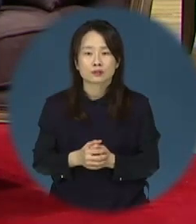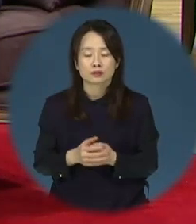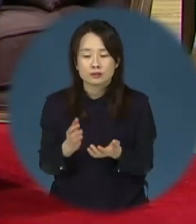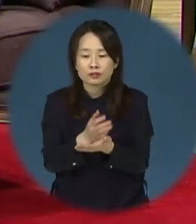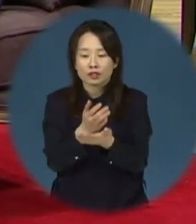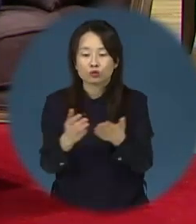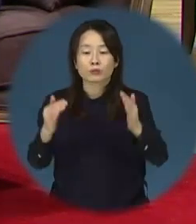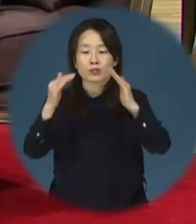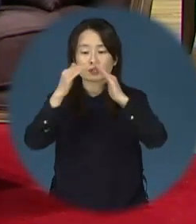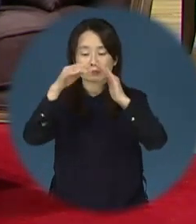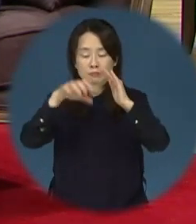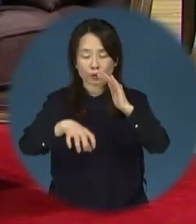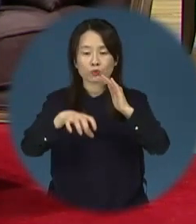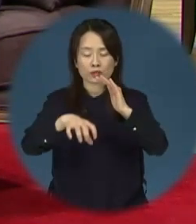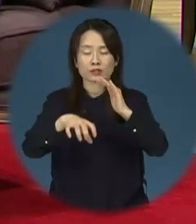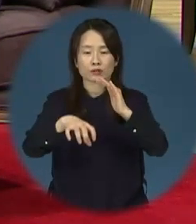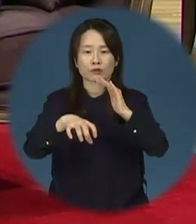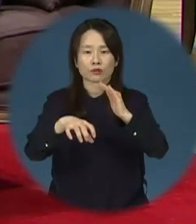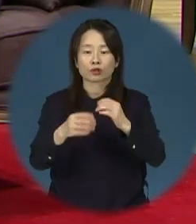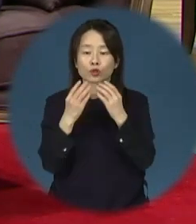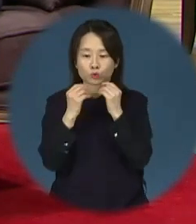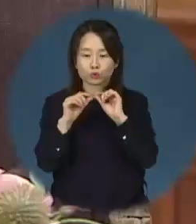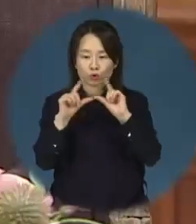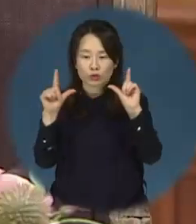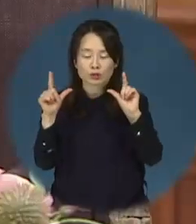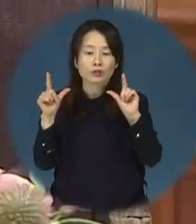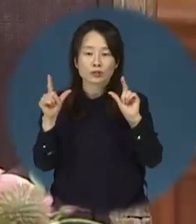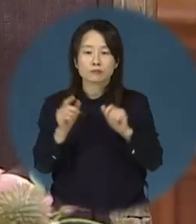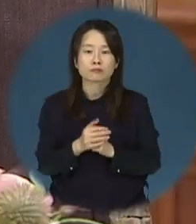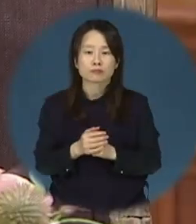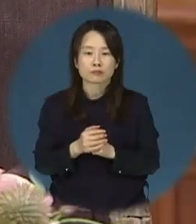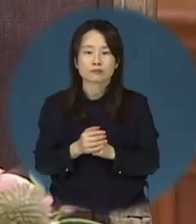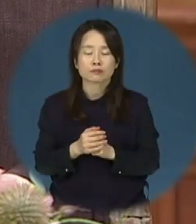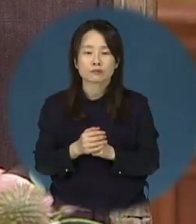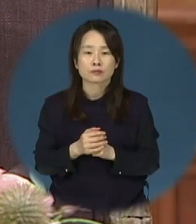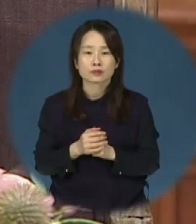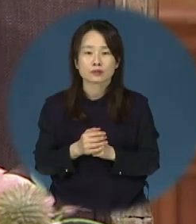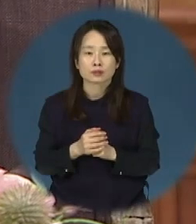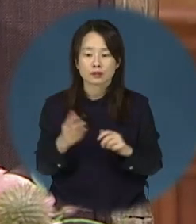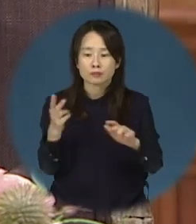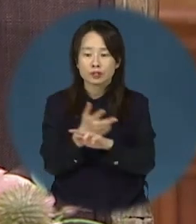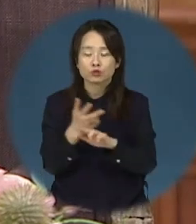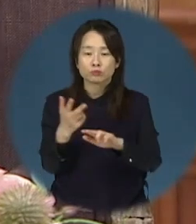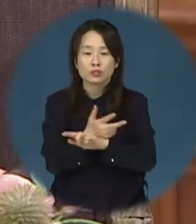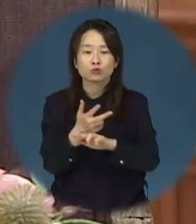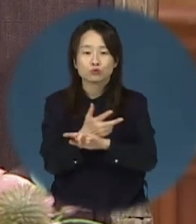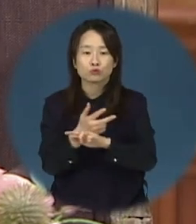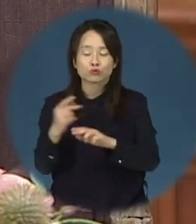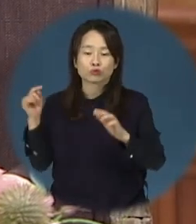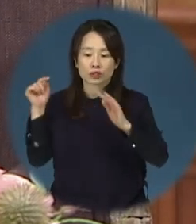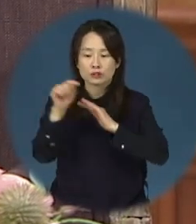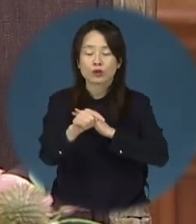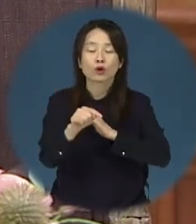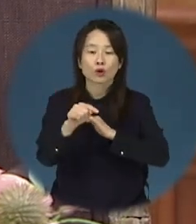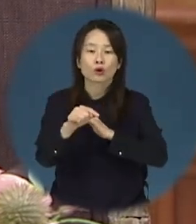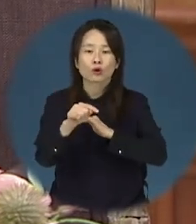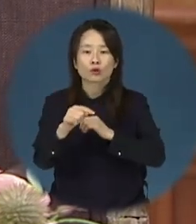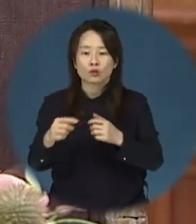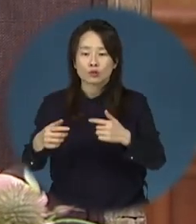집이라고 나눔의 집에서 토요일마다 이제 그 의료인들 누가 왜 학생들